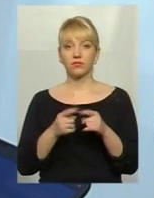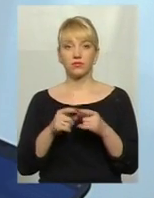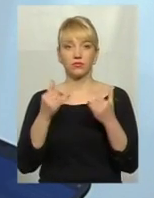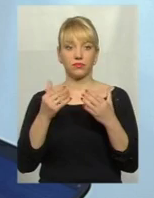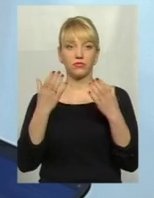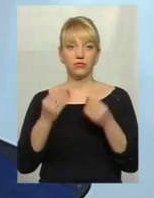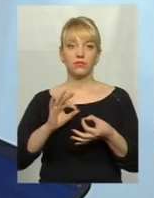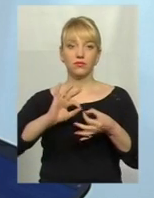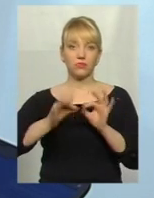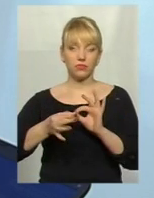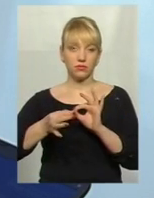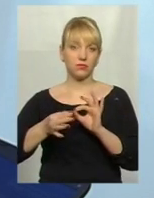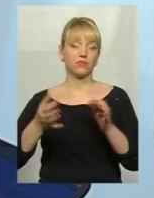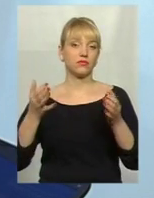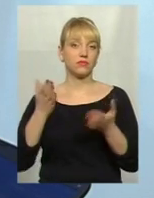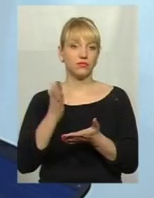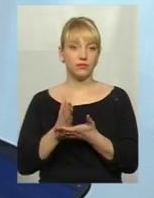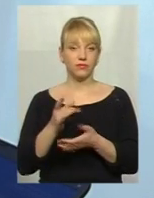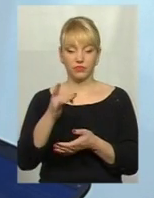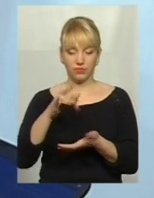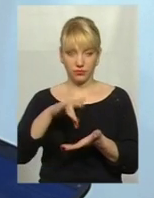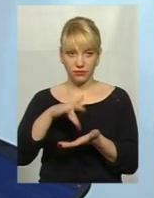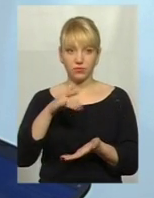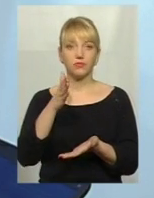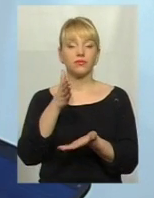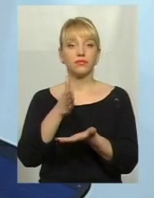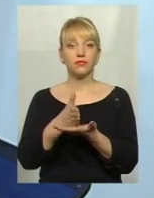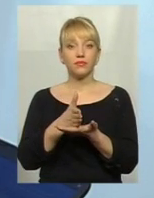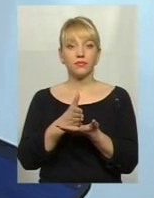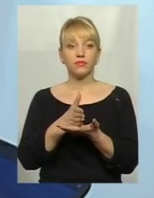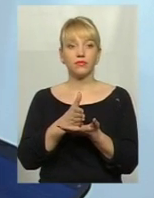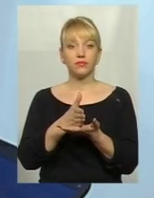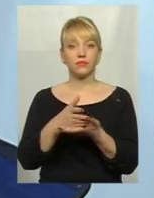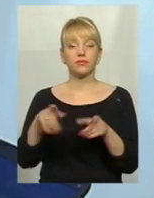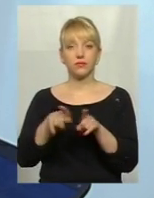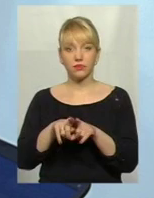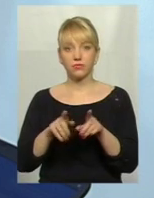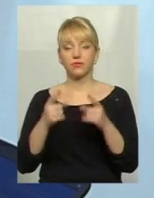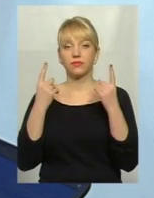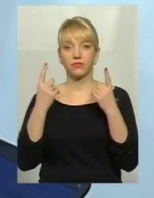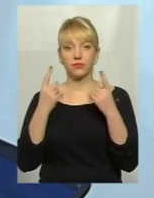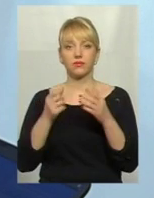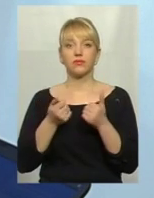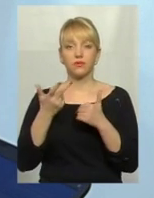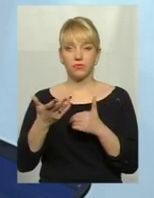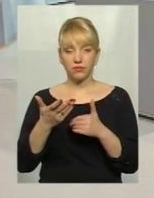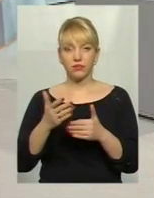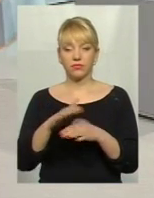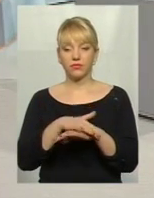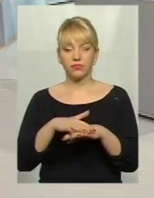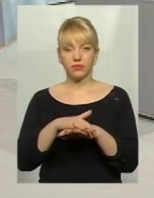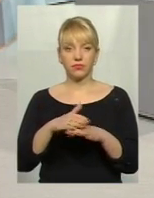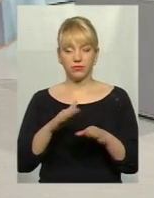день складно, маючи, хоча б будучи районний центр, маючи, і маючи таку велику кількість населених пунктів, так,